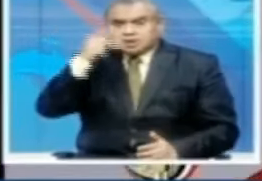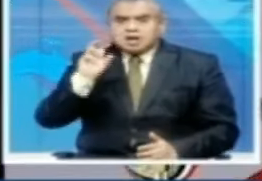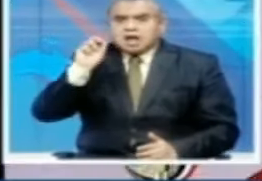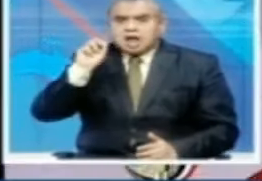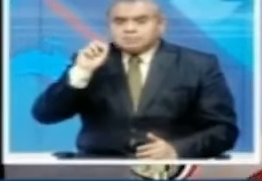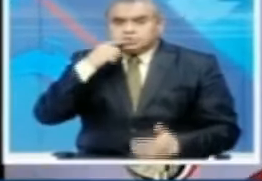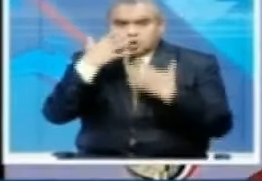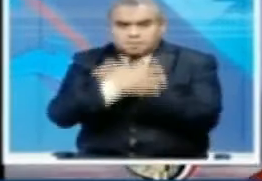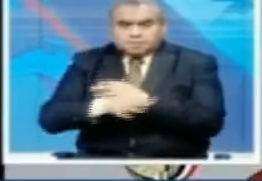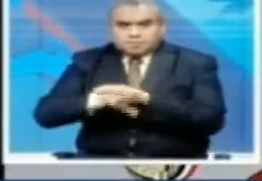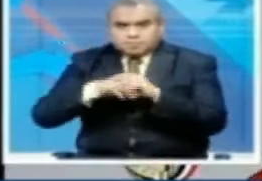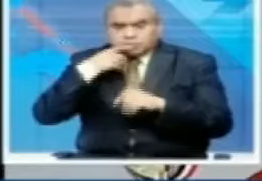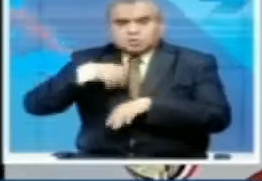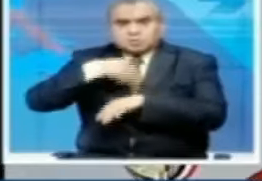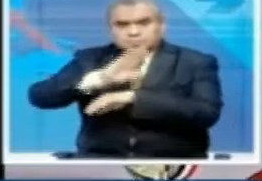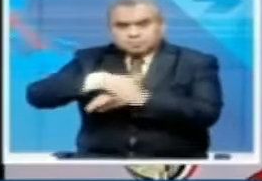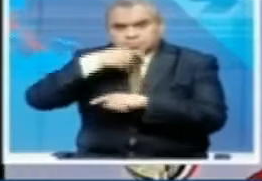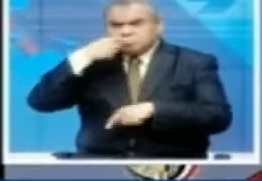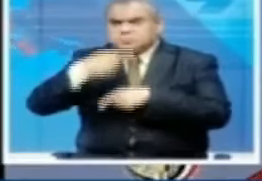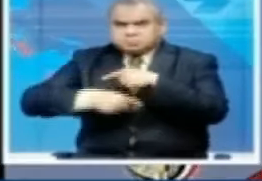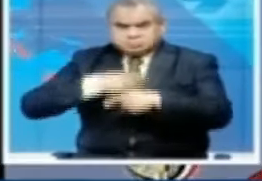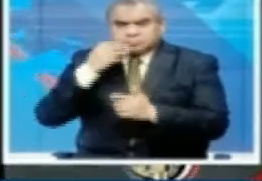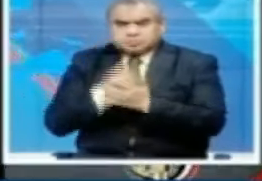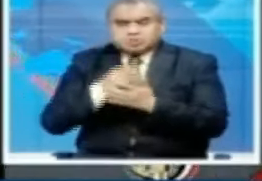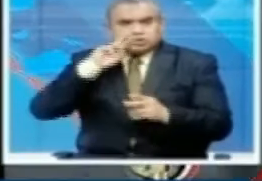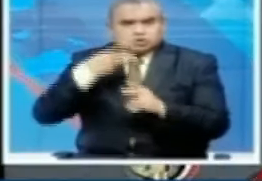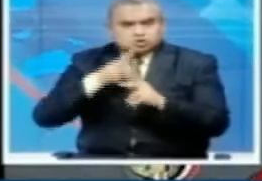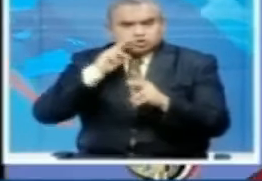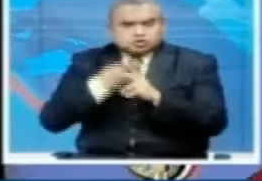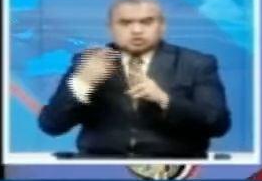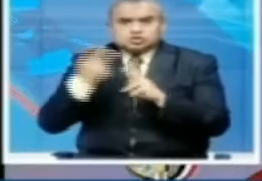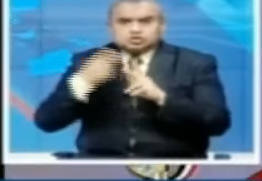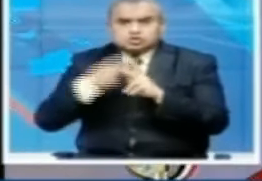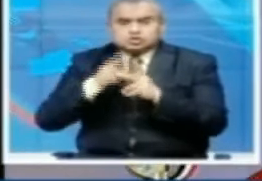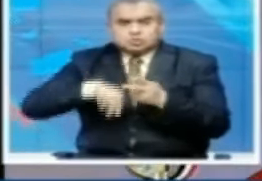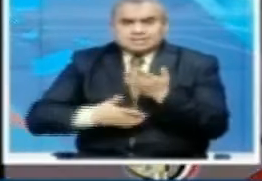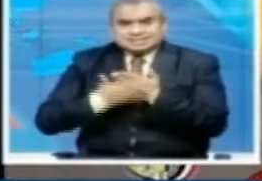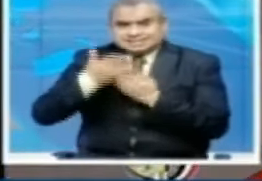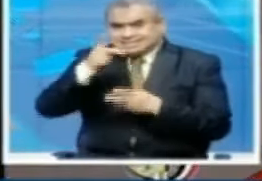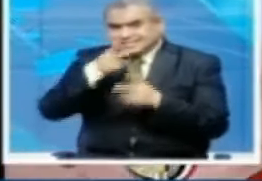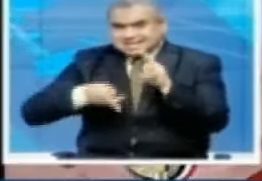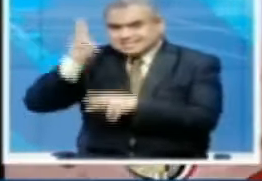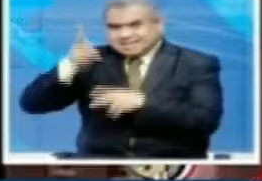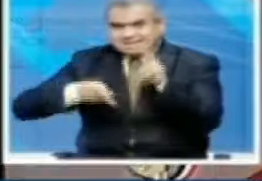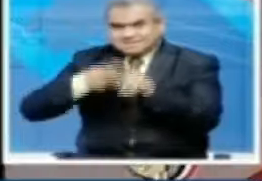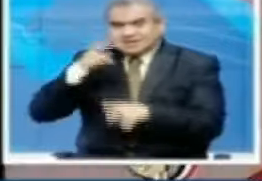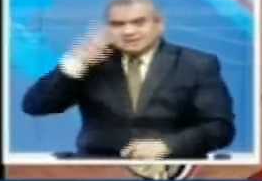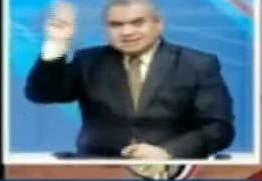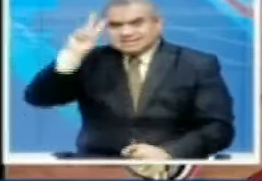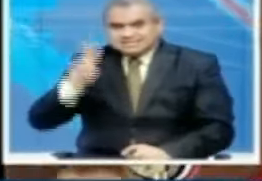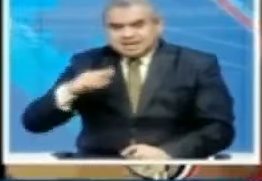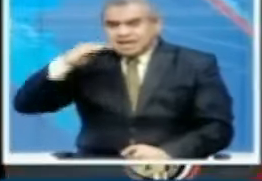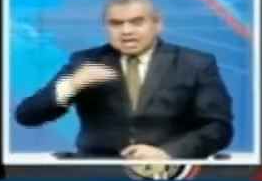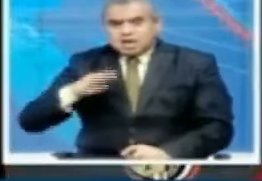6 مشاريع مخططة. وسيادتك أي مصري مواطن مصري بيسافر سيناء سواء بيذهب إلى الجنوب أو